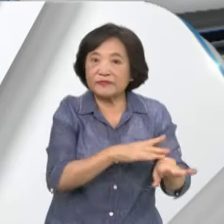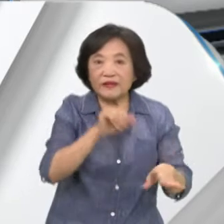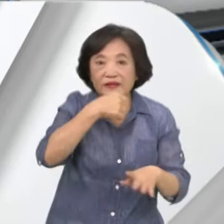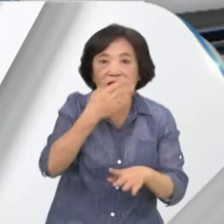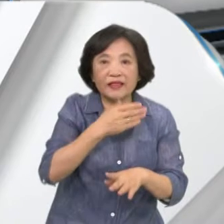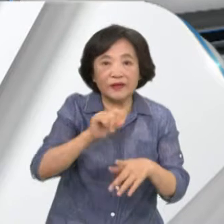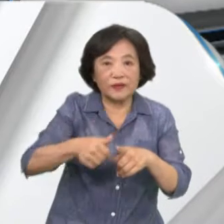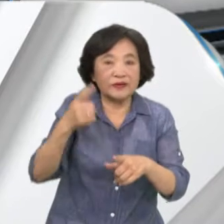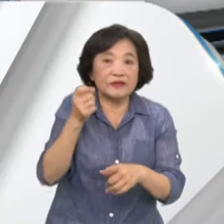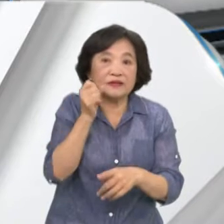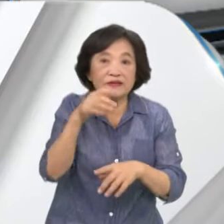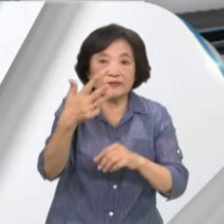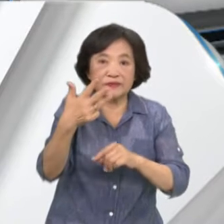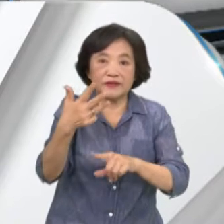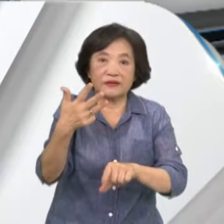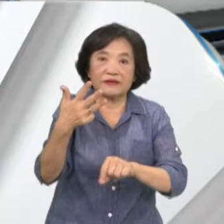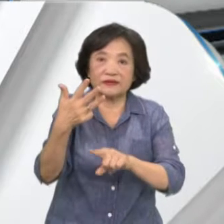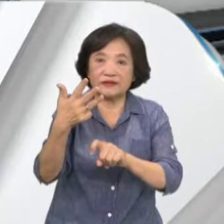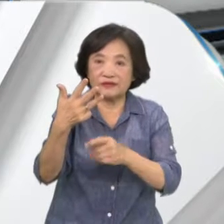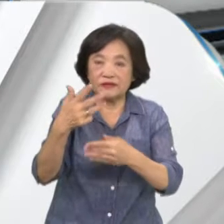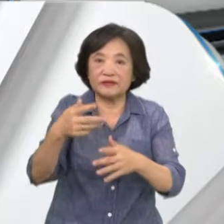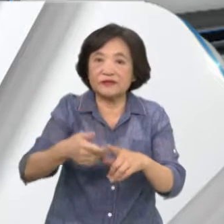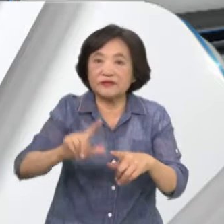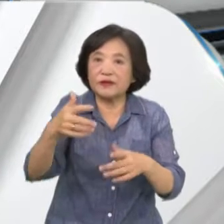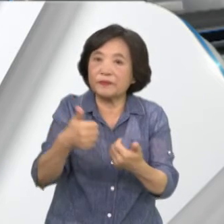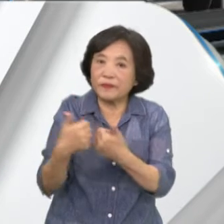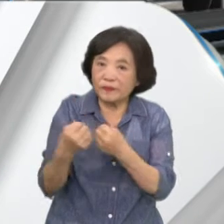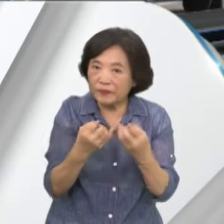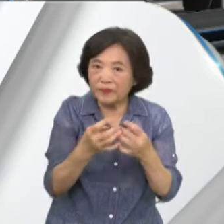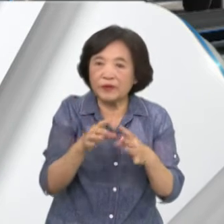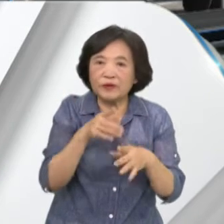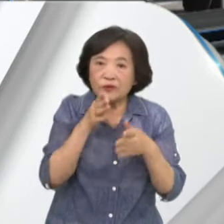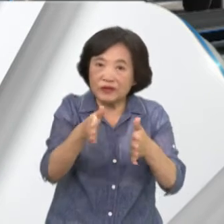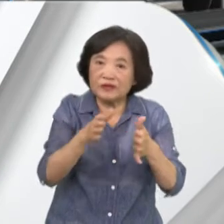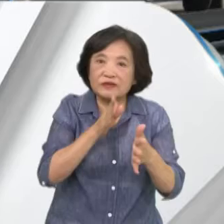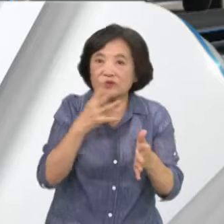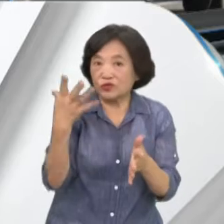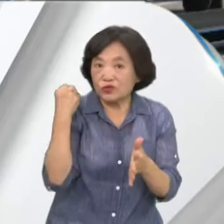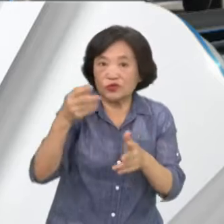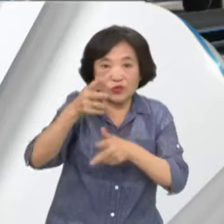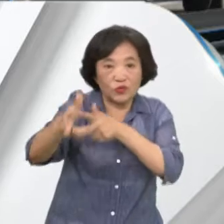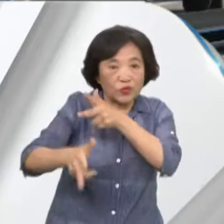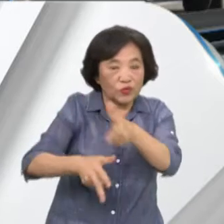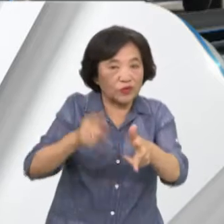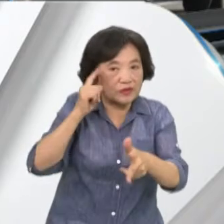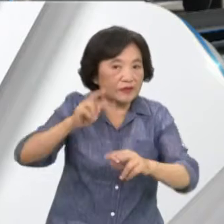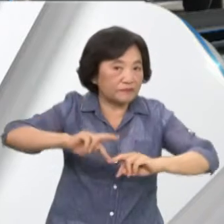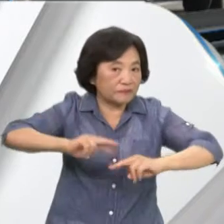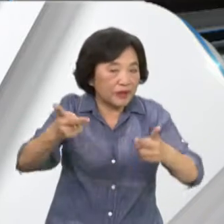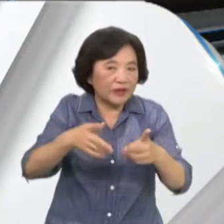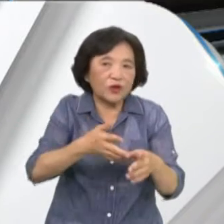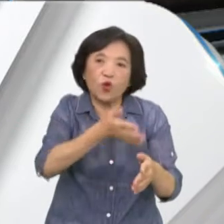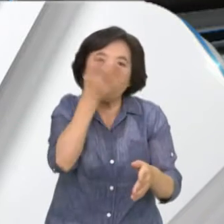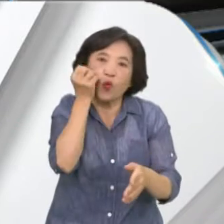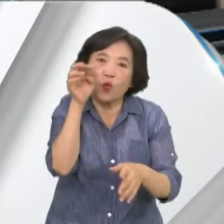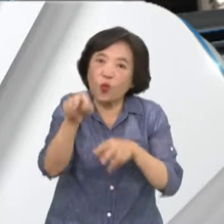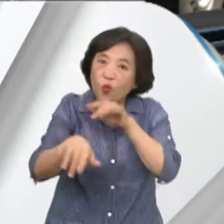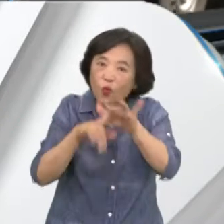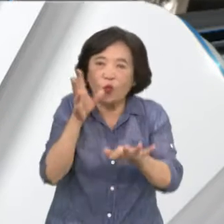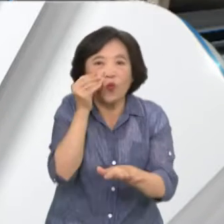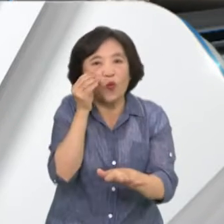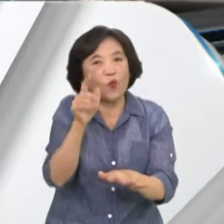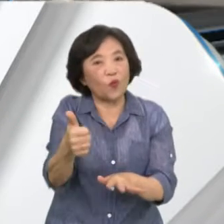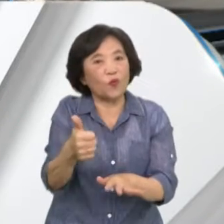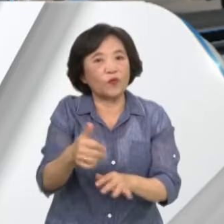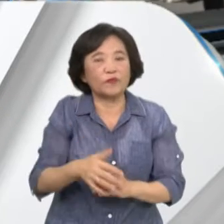推通公司首张嘅十九日起上盘的说明会，讲完了桥界通将厂重逢，落去转先